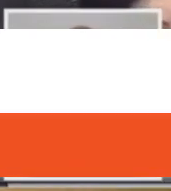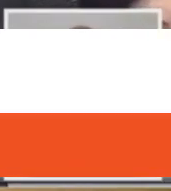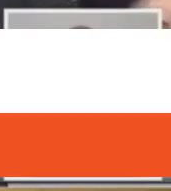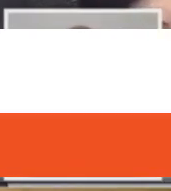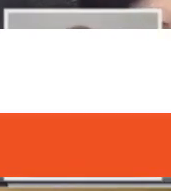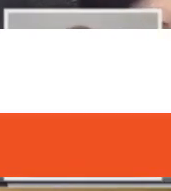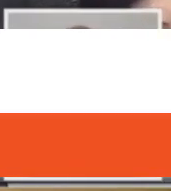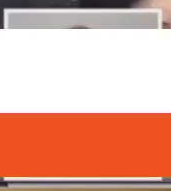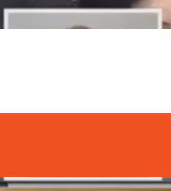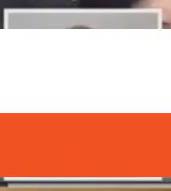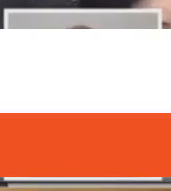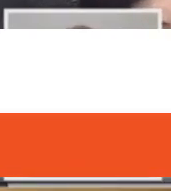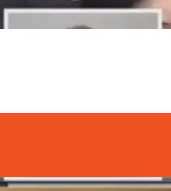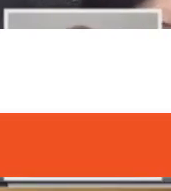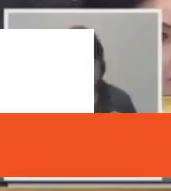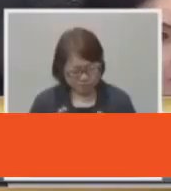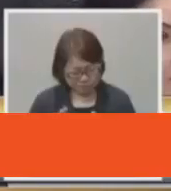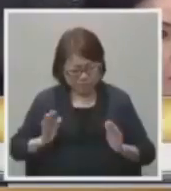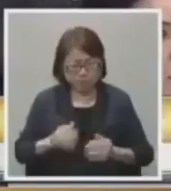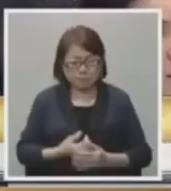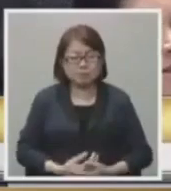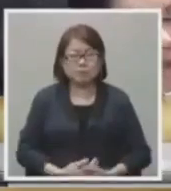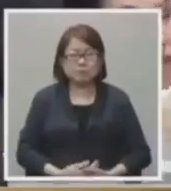วางใจท่านได้ขอบพระคุณครับ